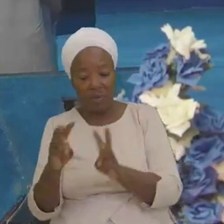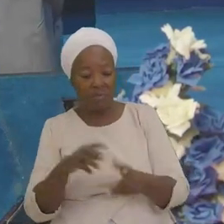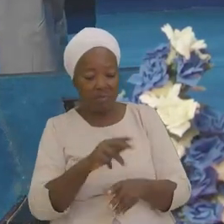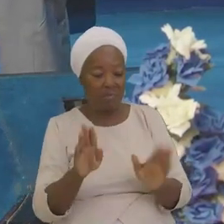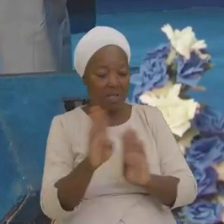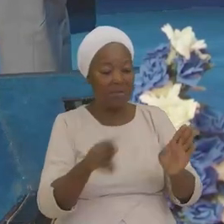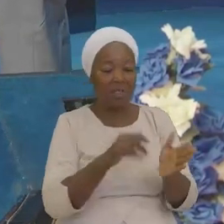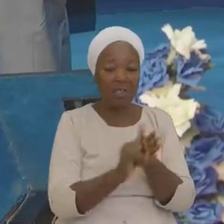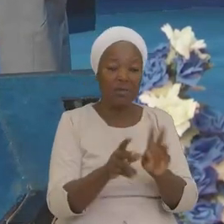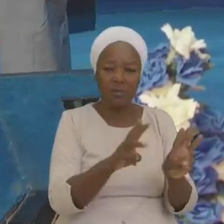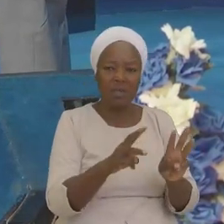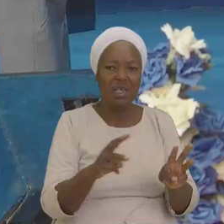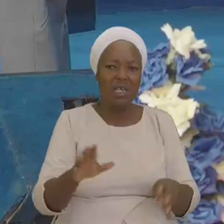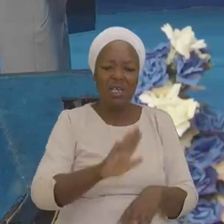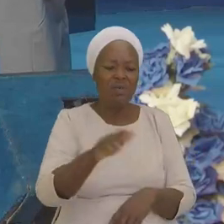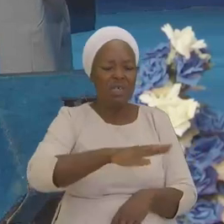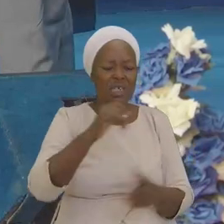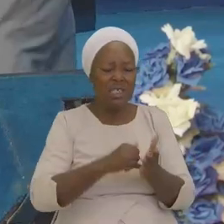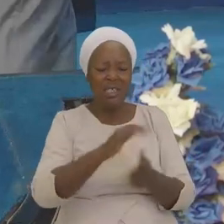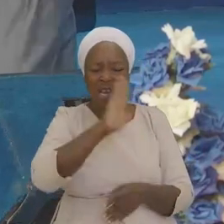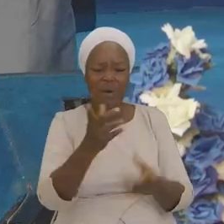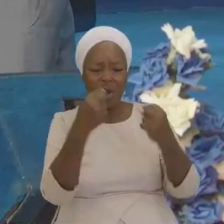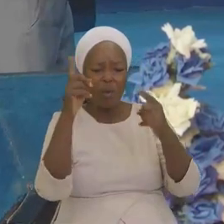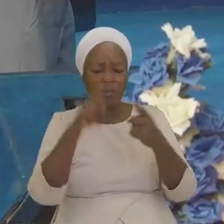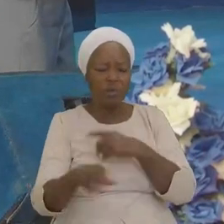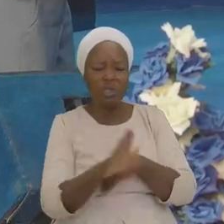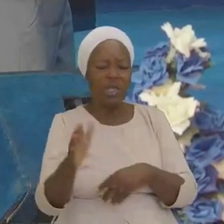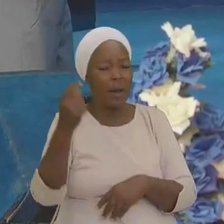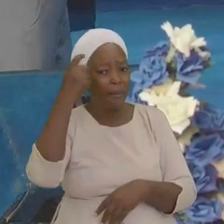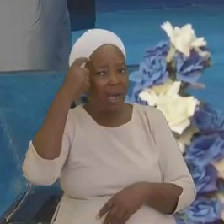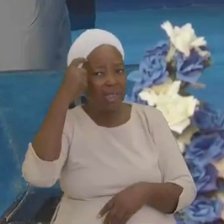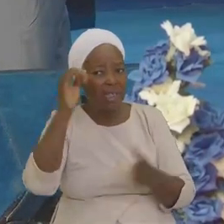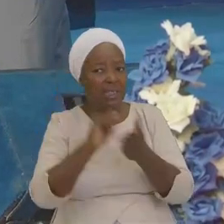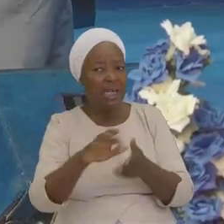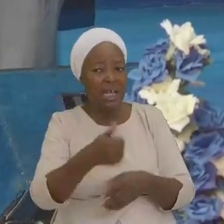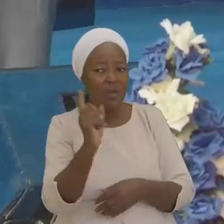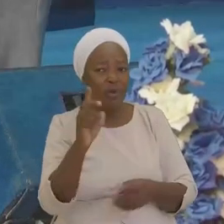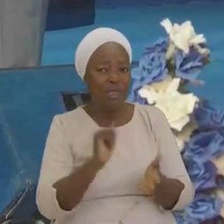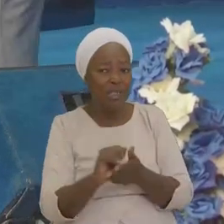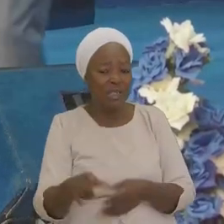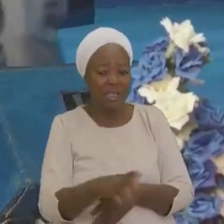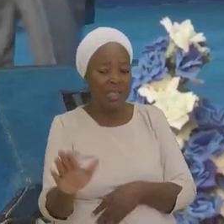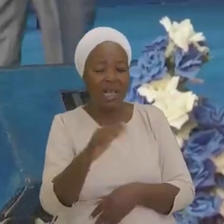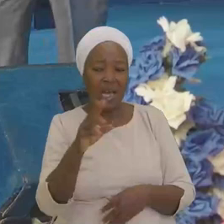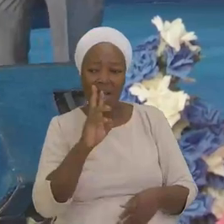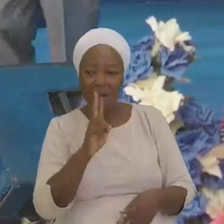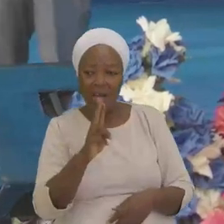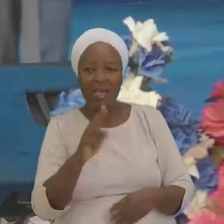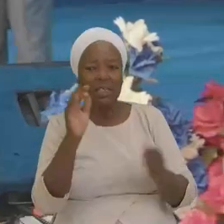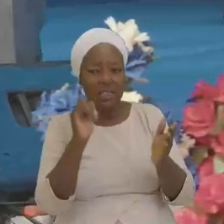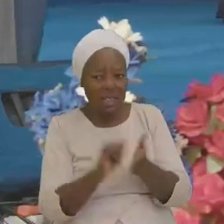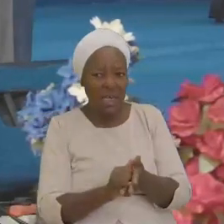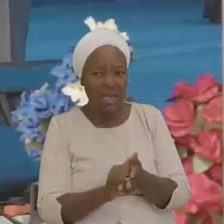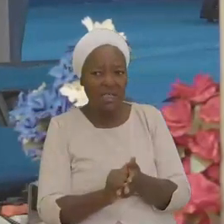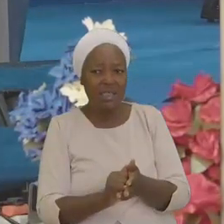ils se comportent comme ça, se comportent de telle autre manière. Et cela ne leur vient jamais à l'esprit que partout